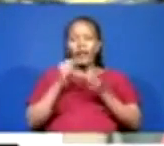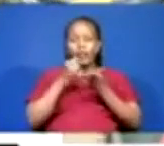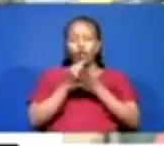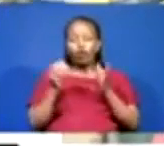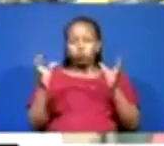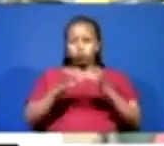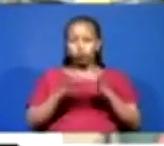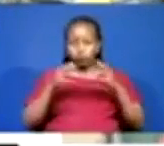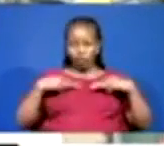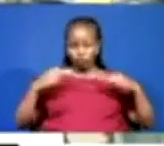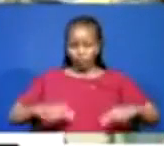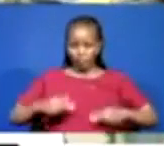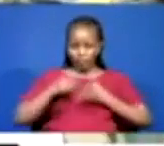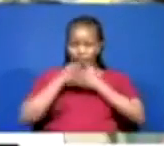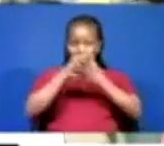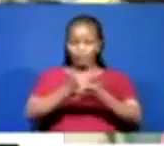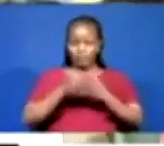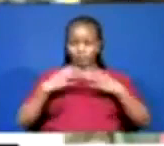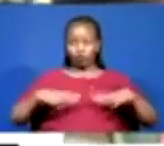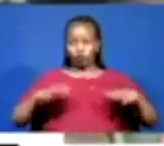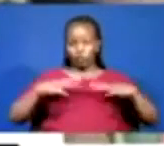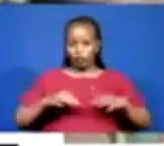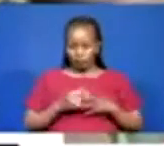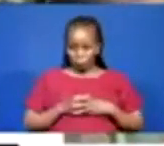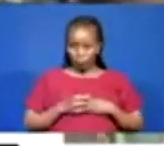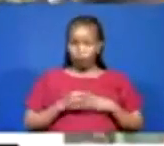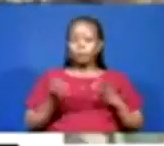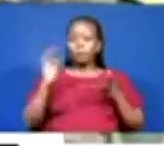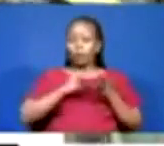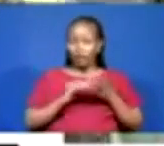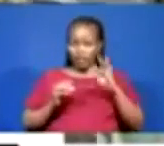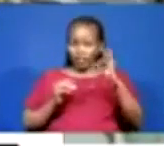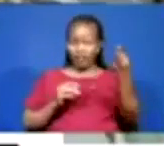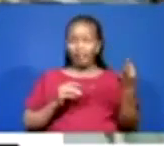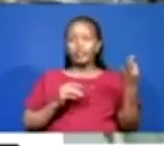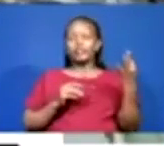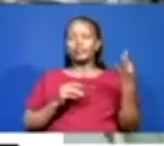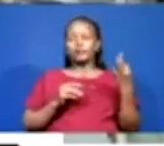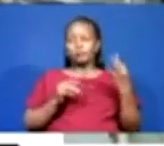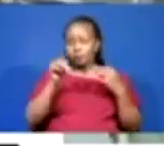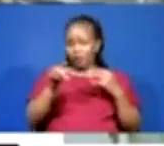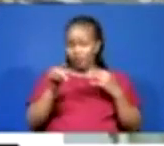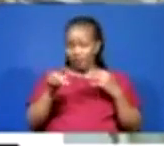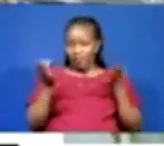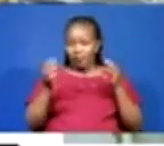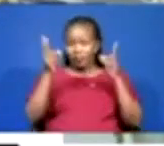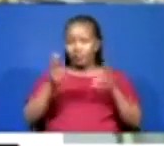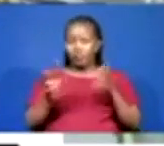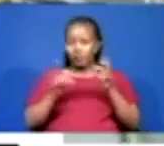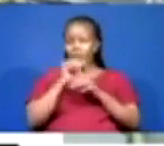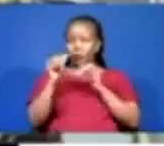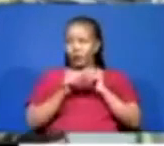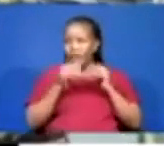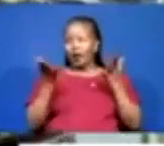assistance to the local populace. Then kitu cha kingine ni kwamba hii mambo ya mitutu zimekuwa mingi